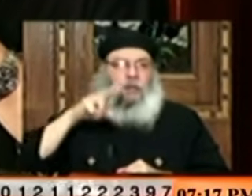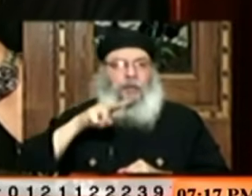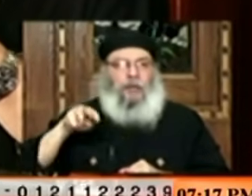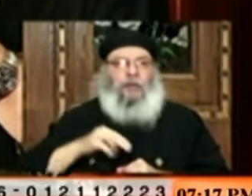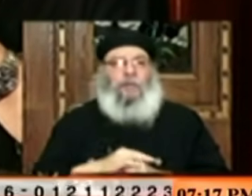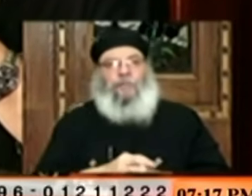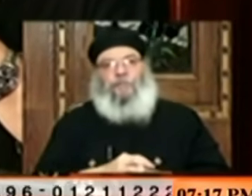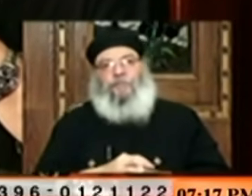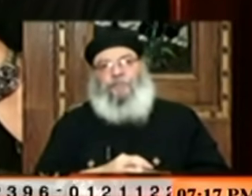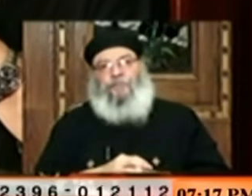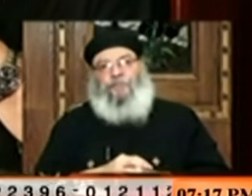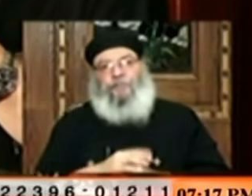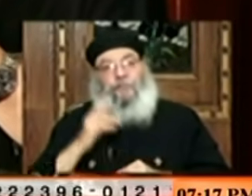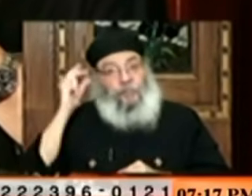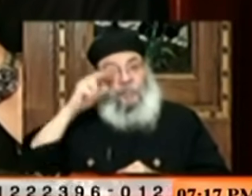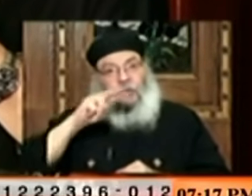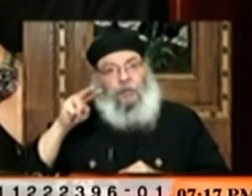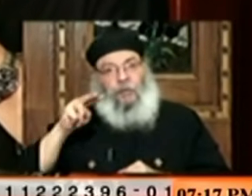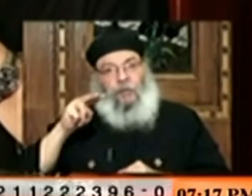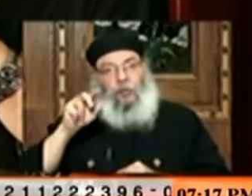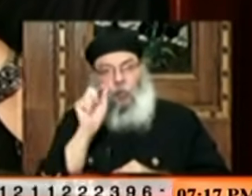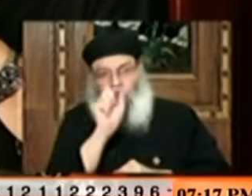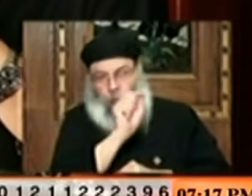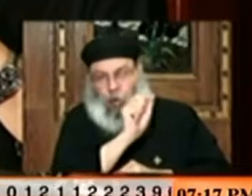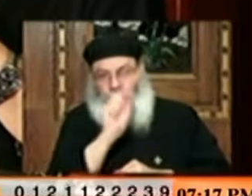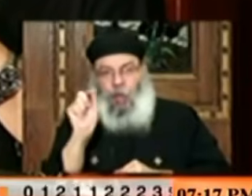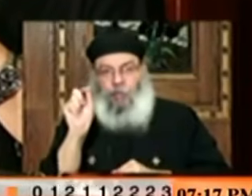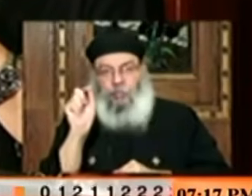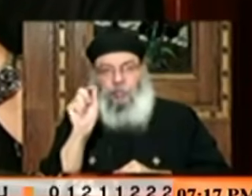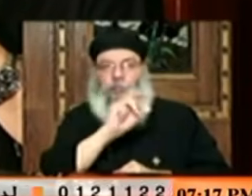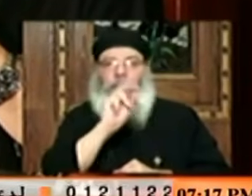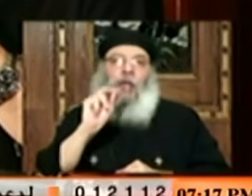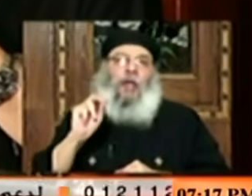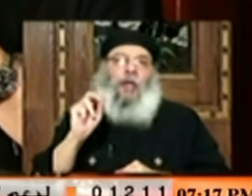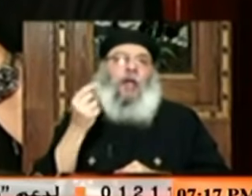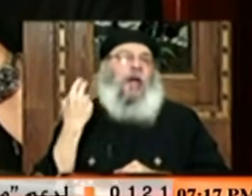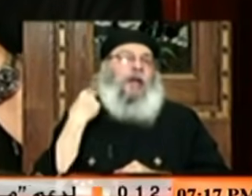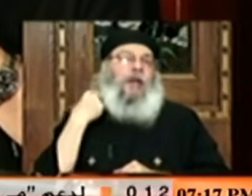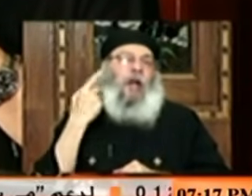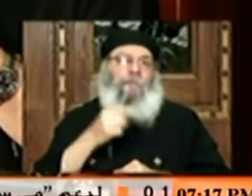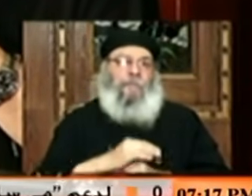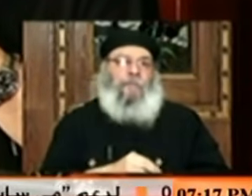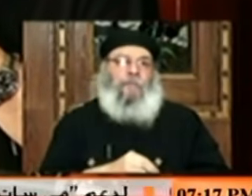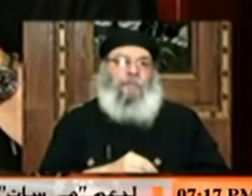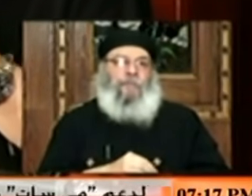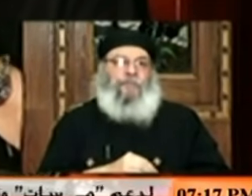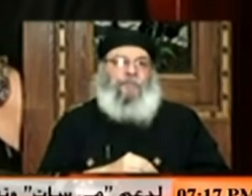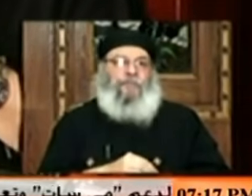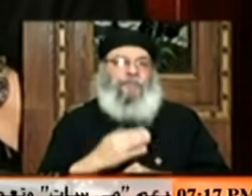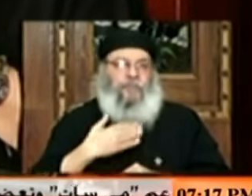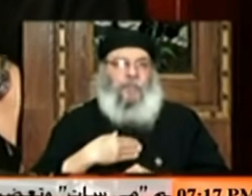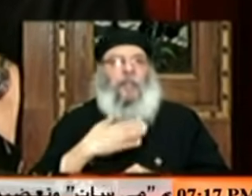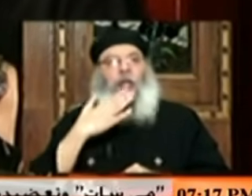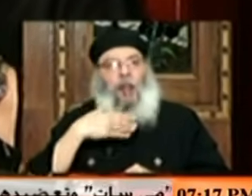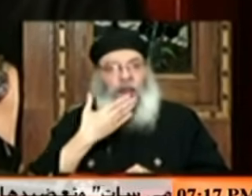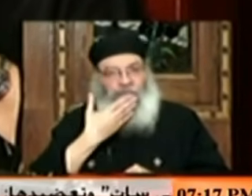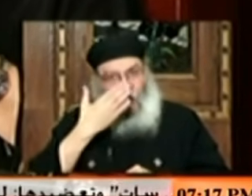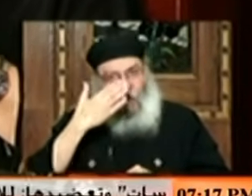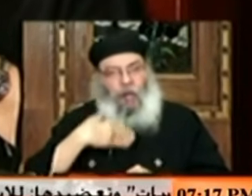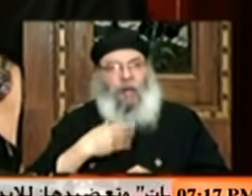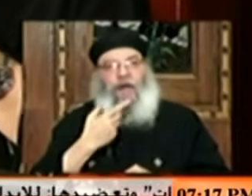زي العبريه او اليونانيه يحطوا خط على الحرف يبقى رقم يعني الفا فيتا